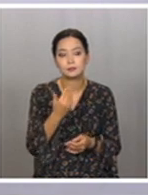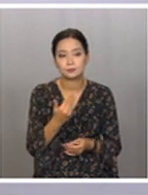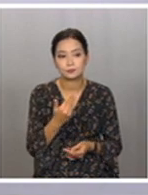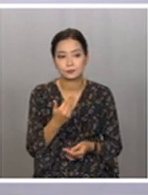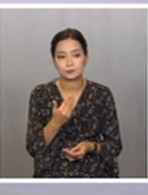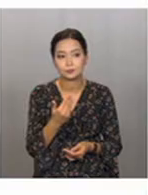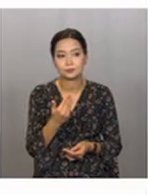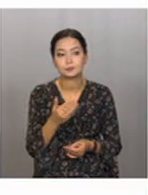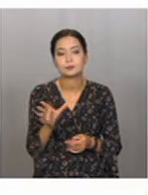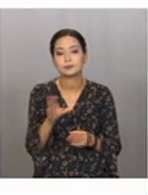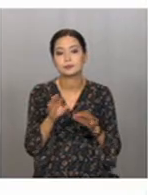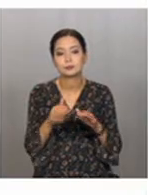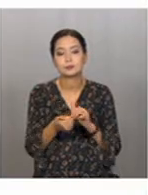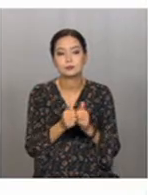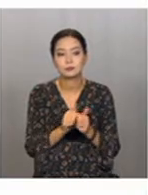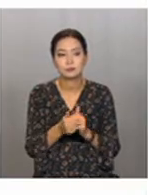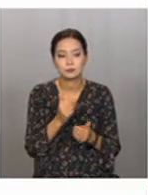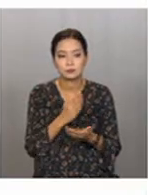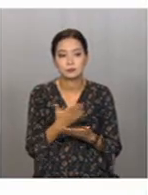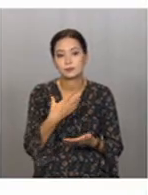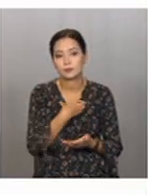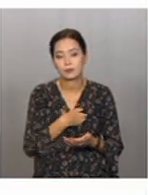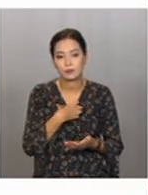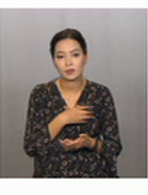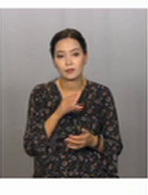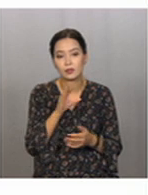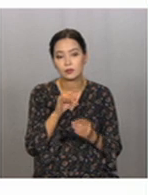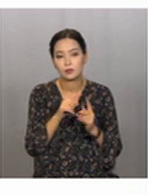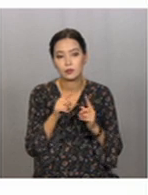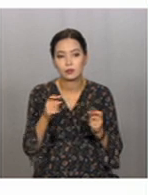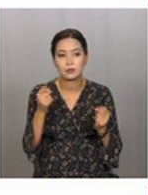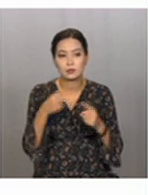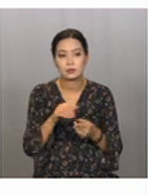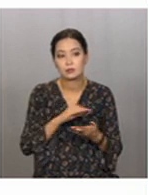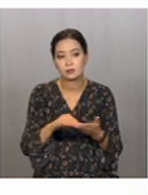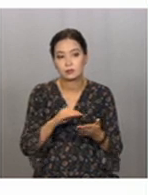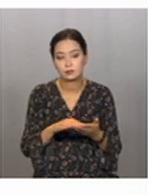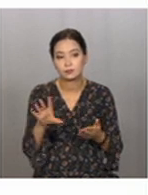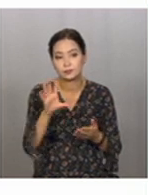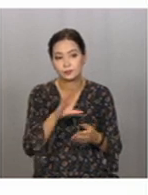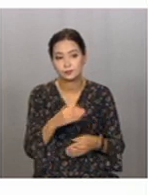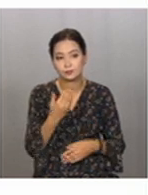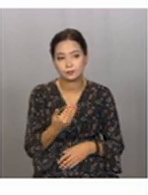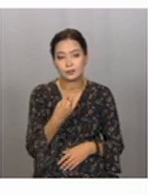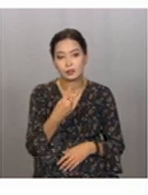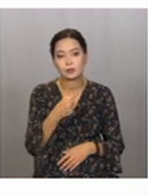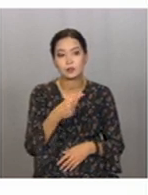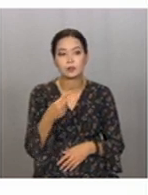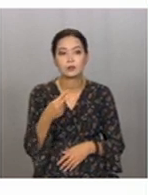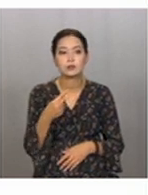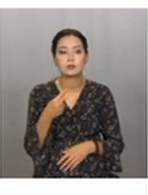координаттарымен алмастырамыз. Тағы да вектордың қасиетін пайдалану арқылы сәйкес координаттарын қосамыз. Демек 2 қосылған 4